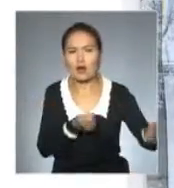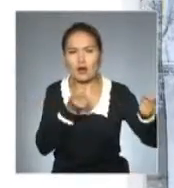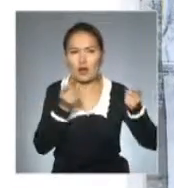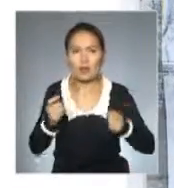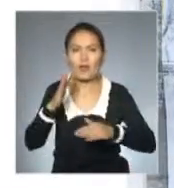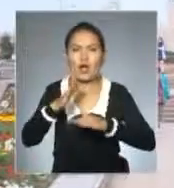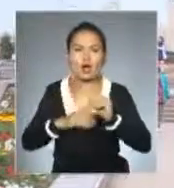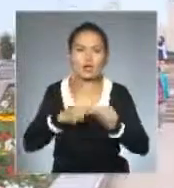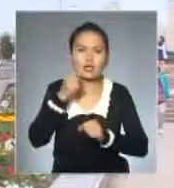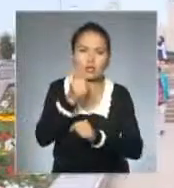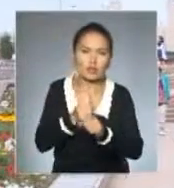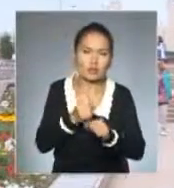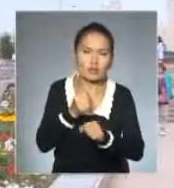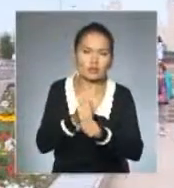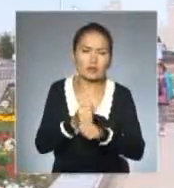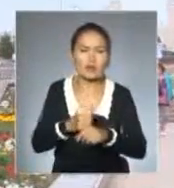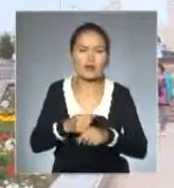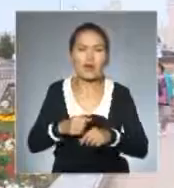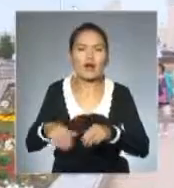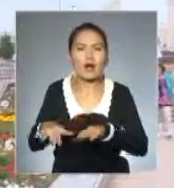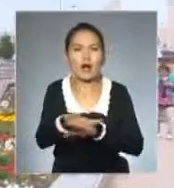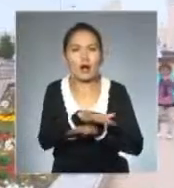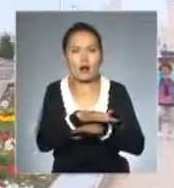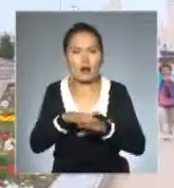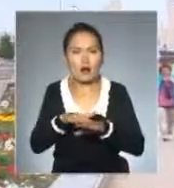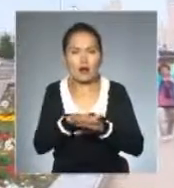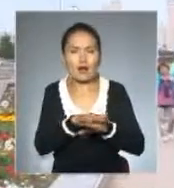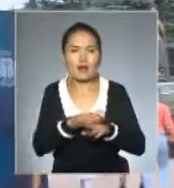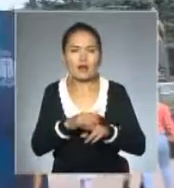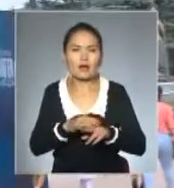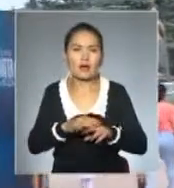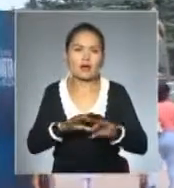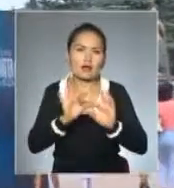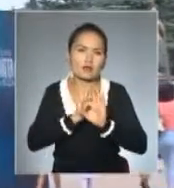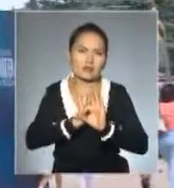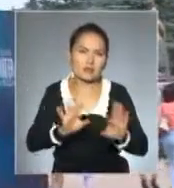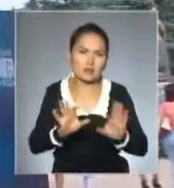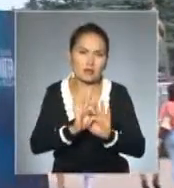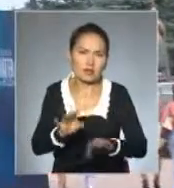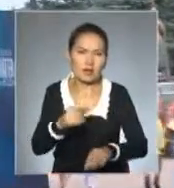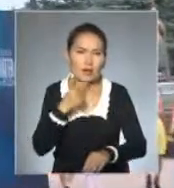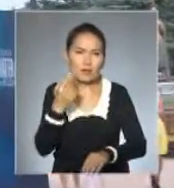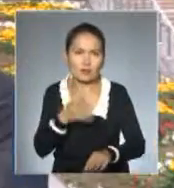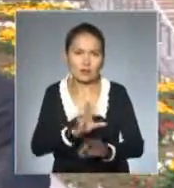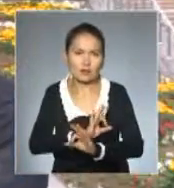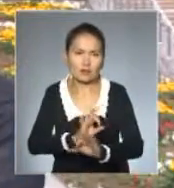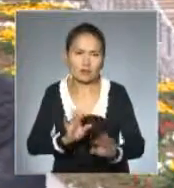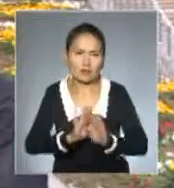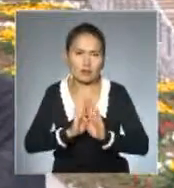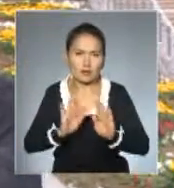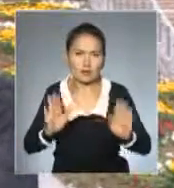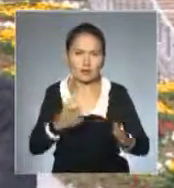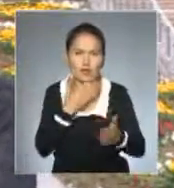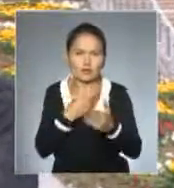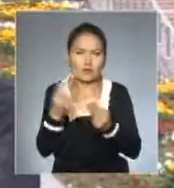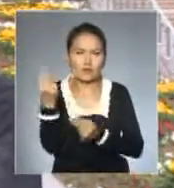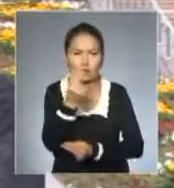шеберлік сағаттарында келушілермен өз өнерімен бөлісіп сабақ беруден шаршамады.